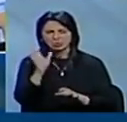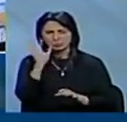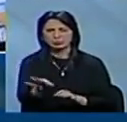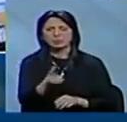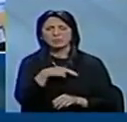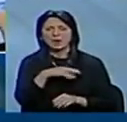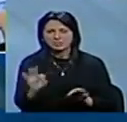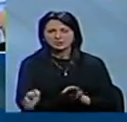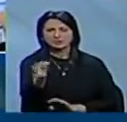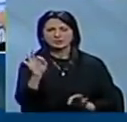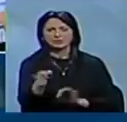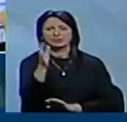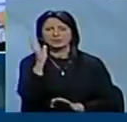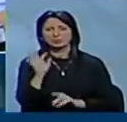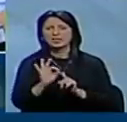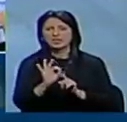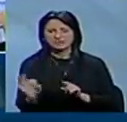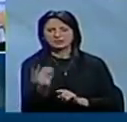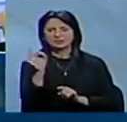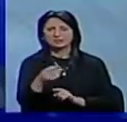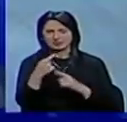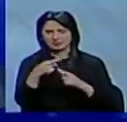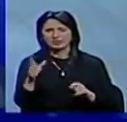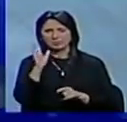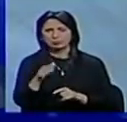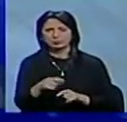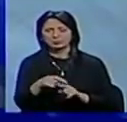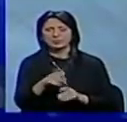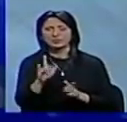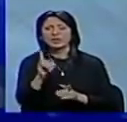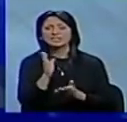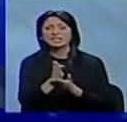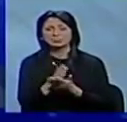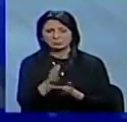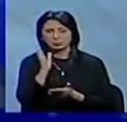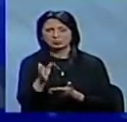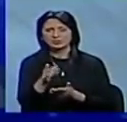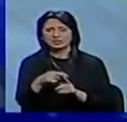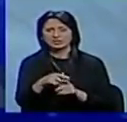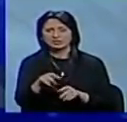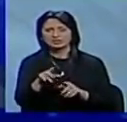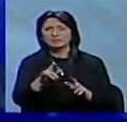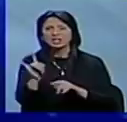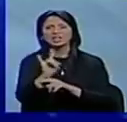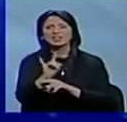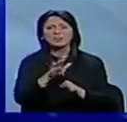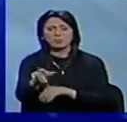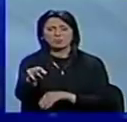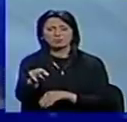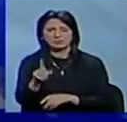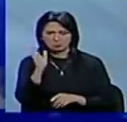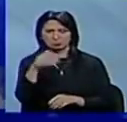ანუ პარლამენტს და აი, სხვადასხვა ინსტიტუტებს მათ შორის, რომელიც ამ ქვეყანაში არსებობს, რომლებიც გაჟღენთილი არის ფარისევლობით, ტყუილები და ასე